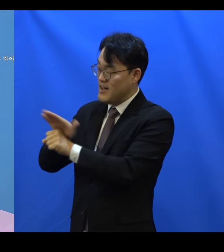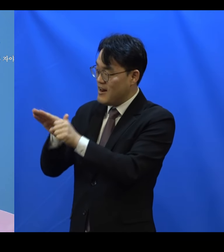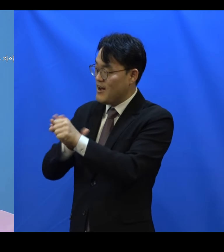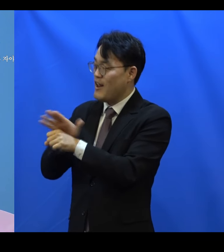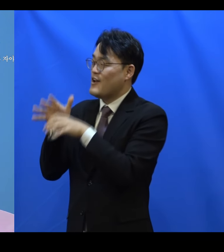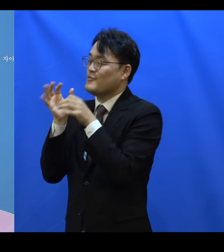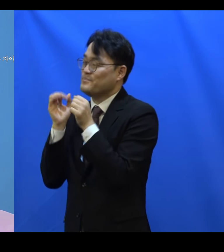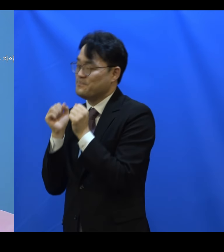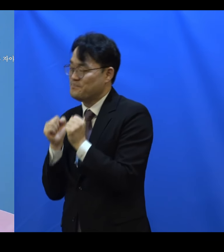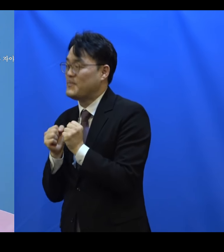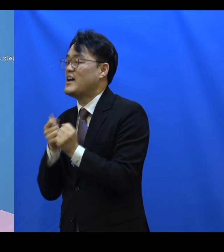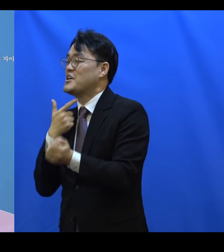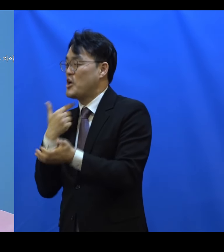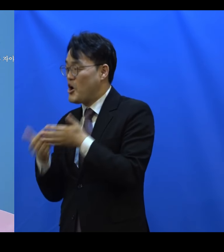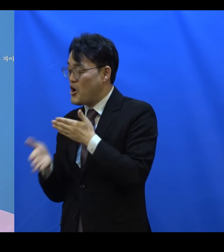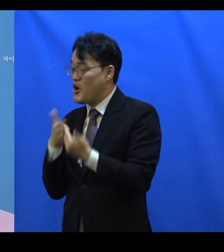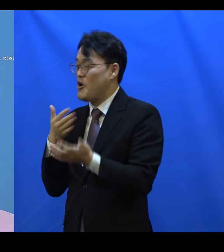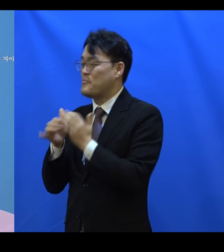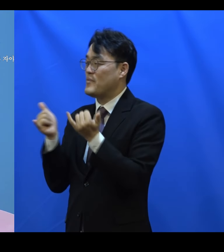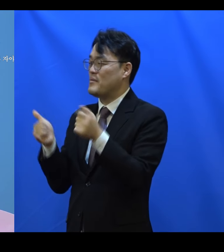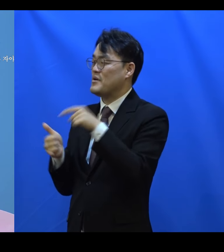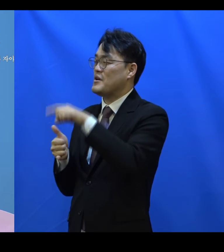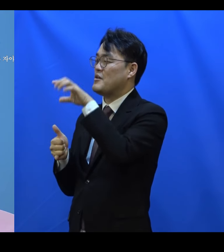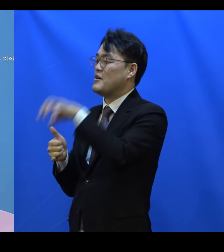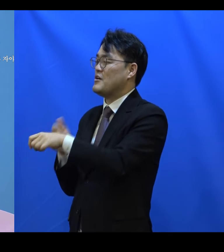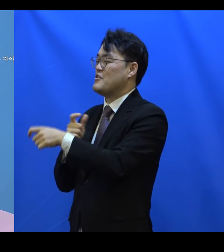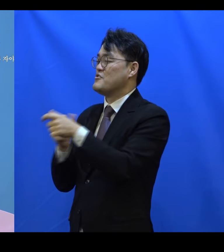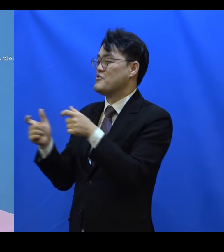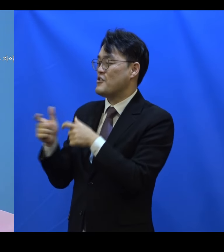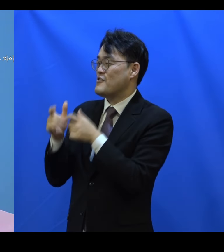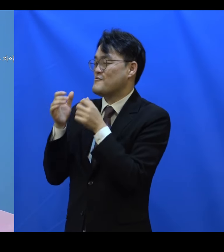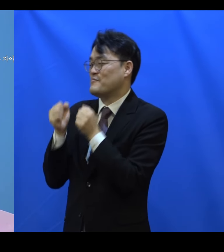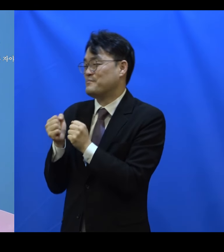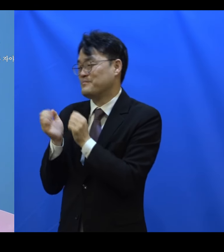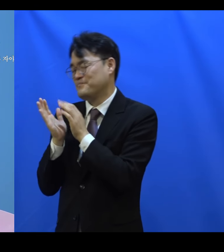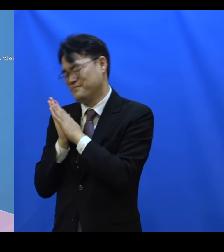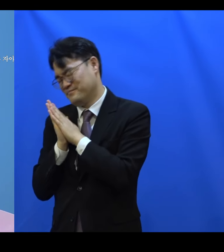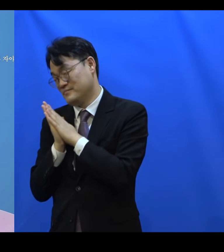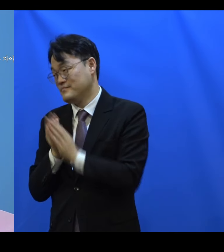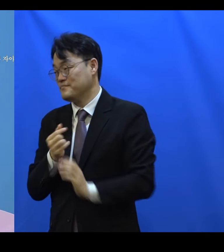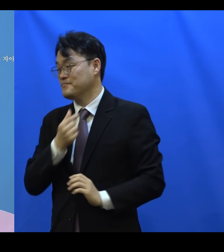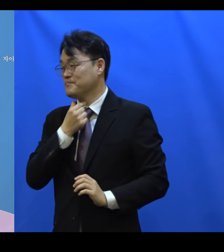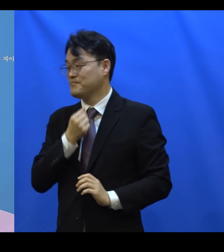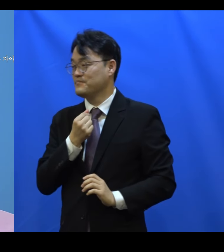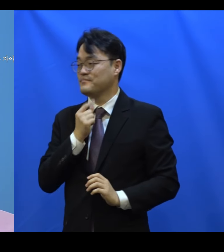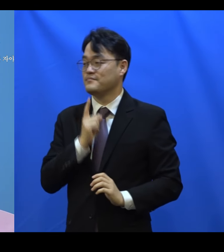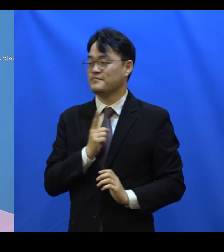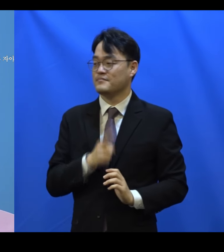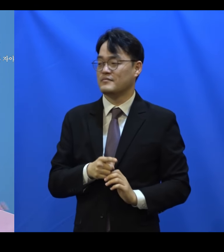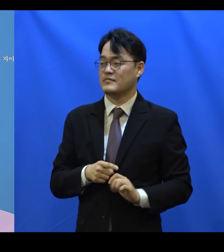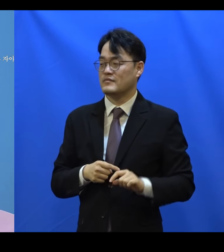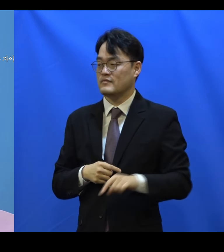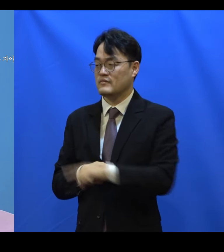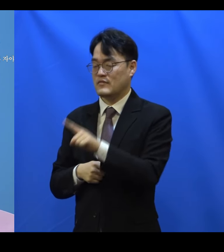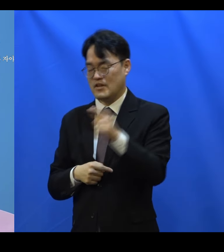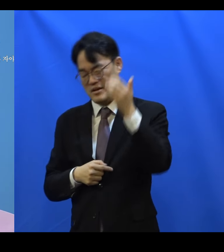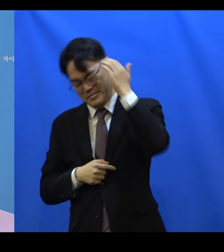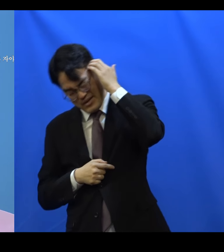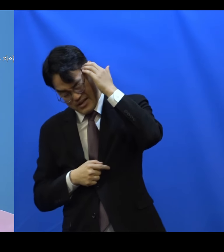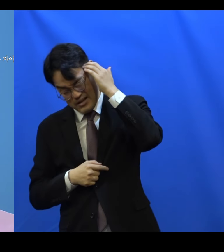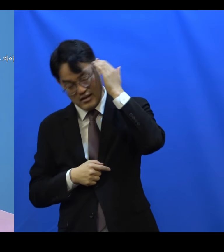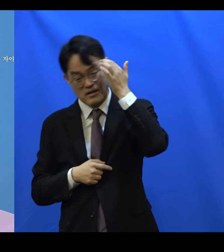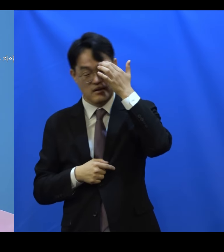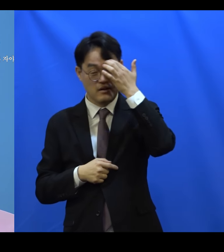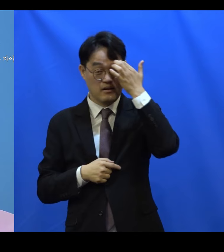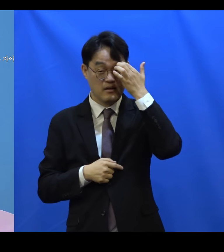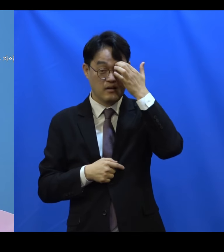사람은 그 상태를 지키는 일에 관심이 많아요. 이런 순간을 방해하고 깨뜨리는 일들이 일어날 것을 경계하고 있는 것입니다.